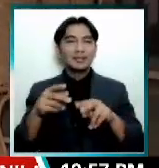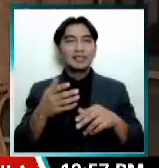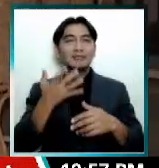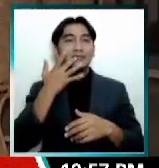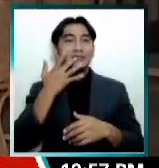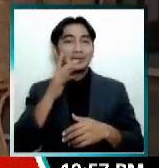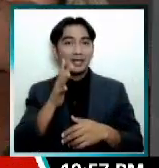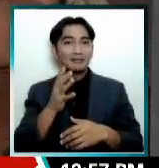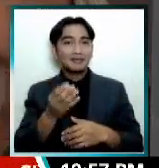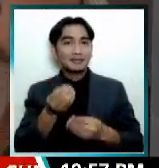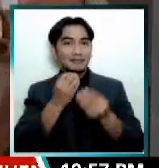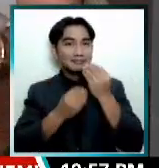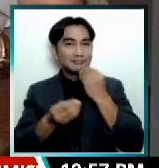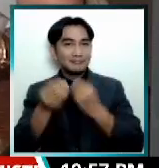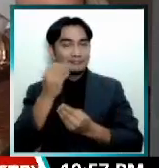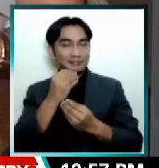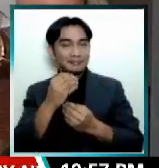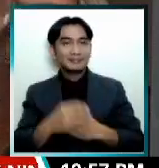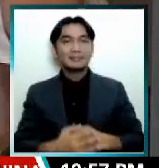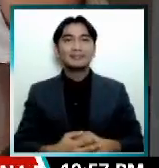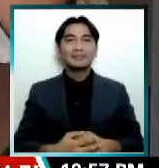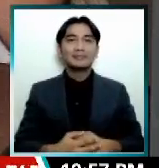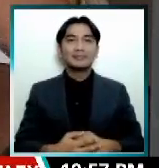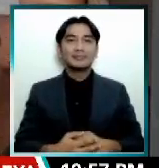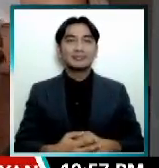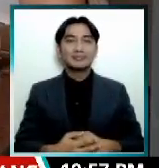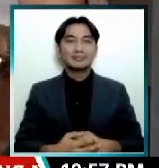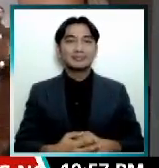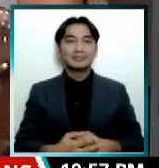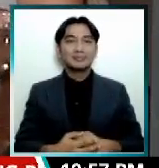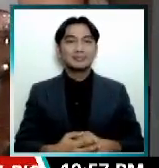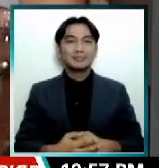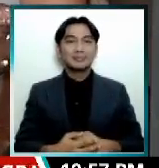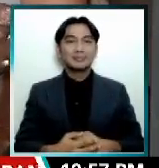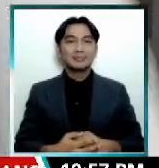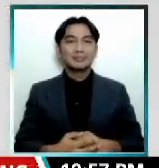Son, nagbabalita para sa GMA Integrated News.